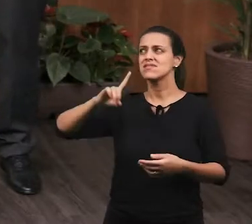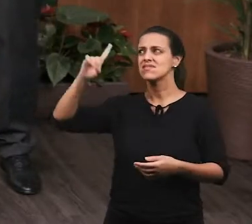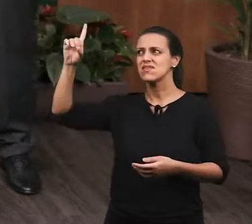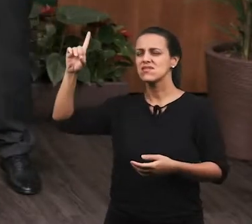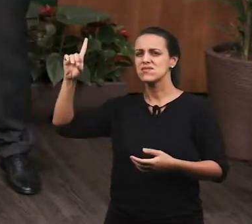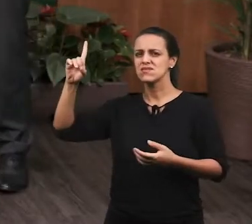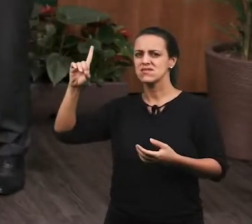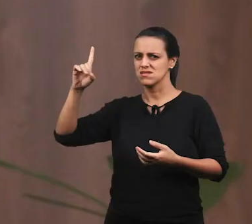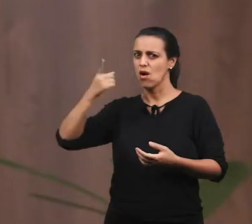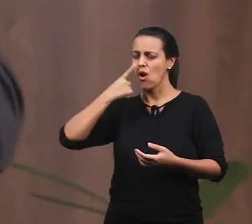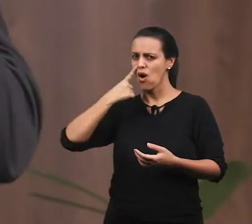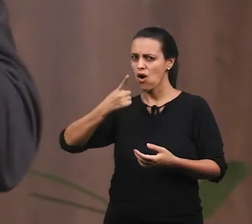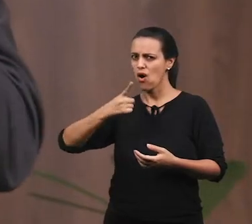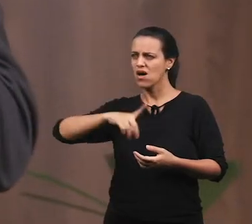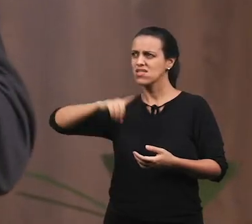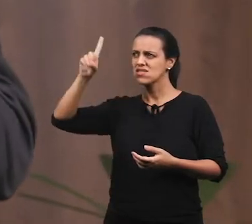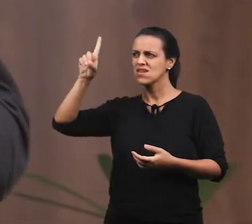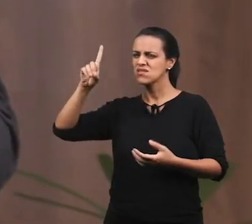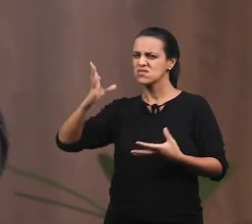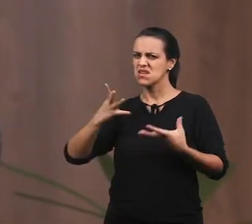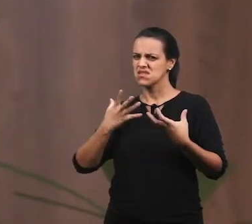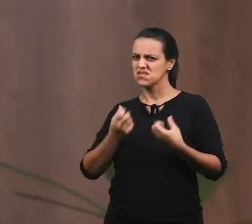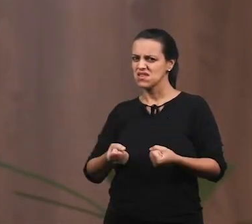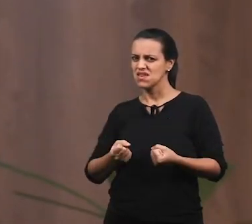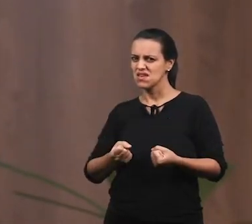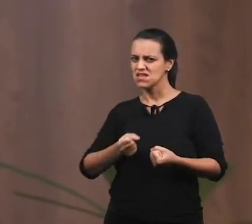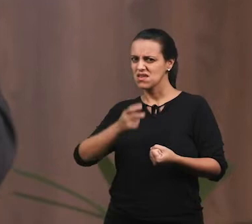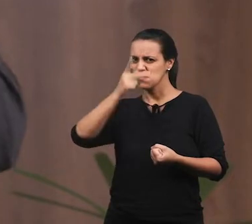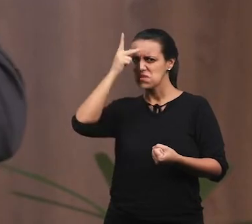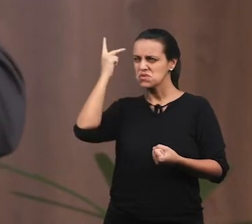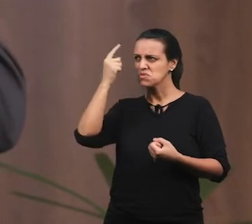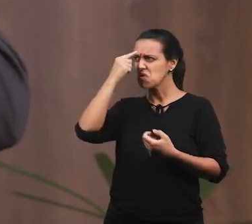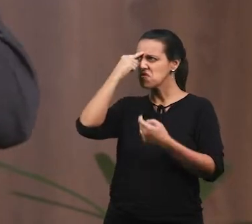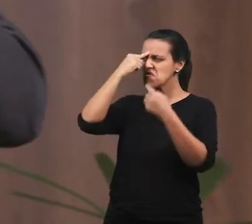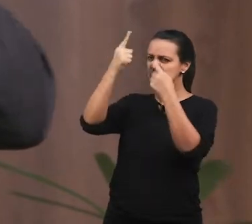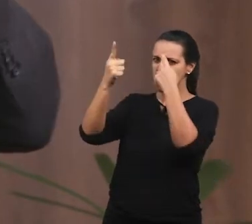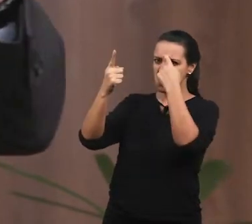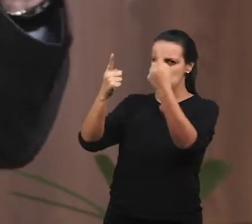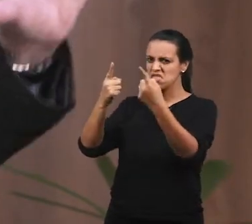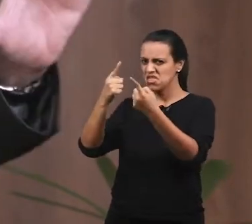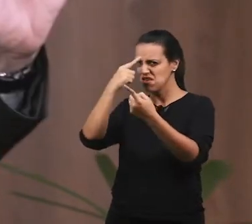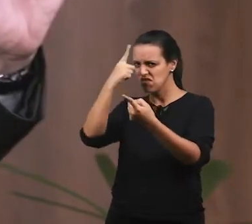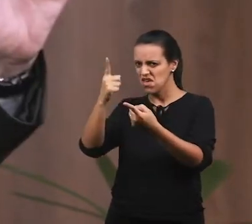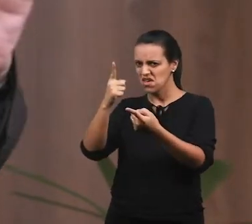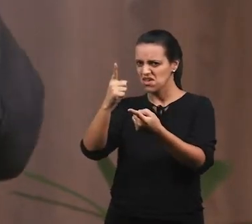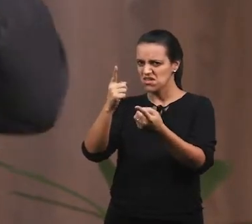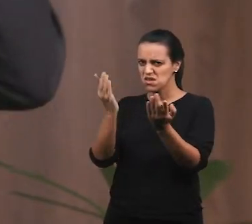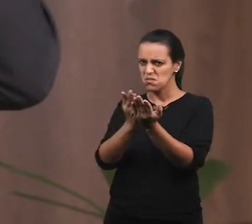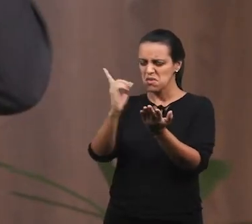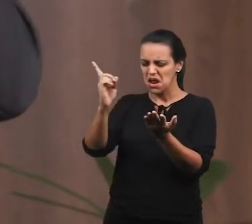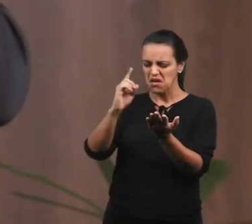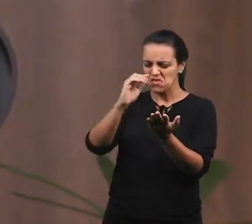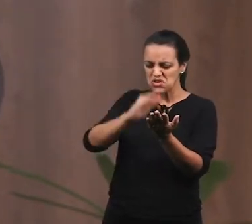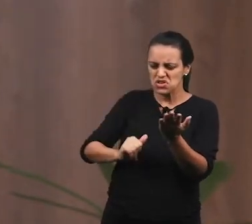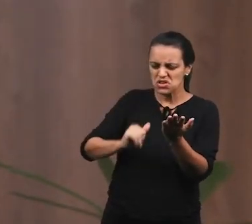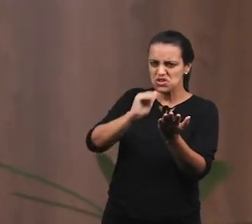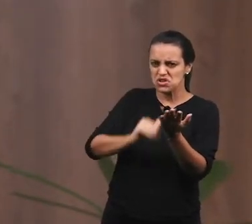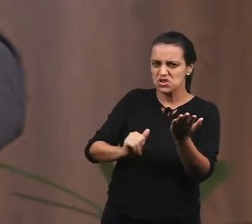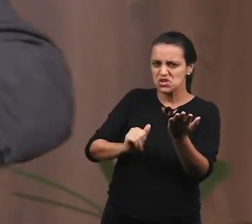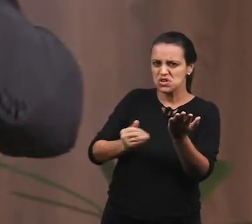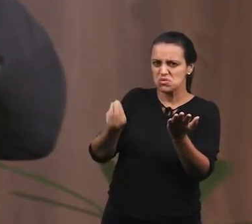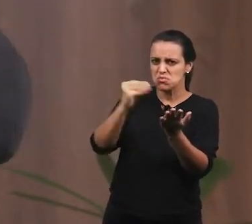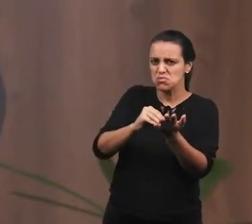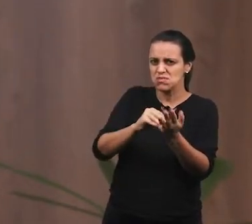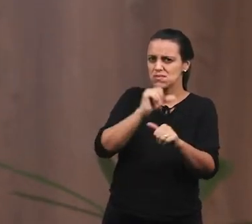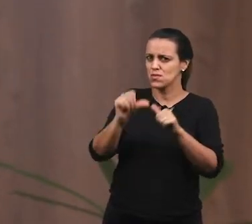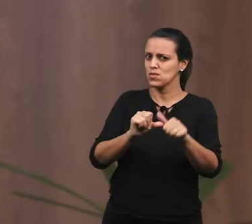странного, которое не было, не соответствовало тому, что Бог открыл. И сегодня